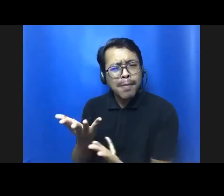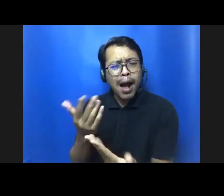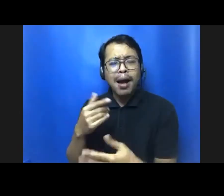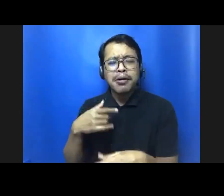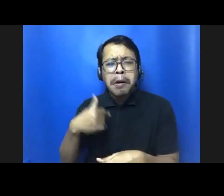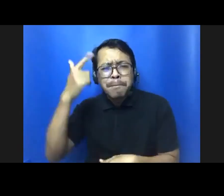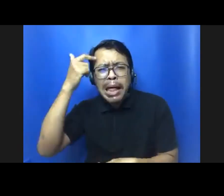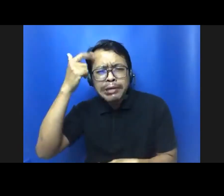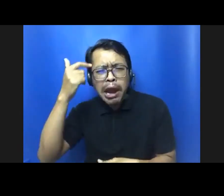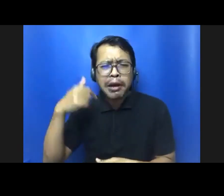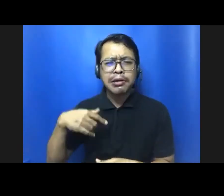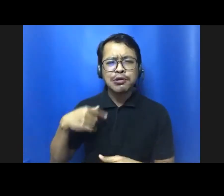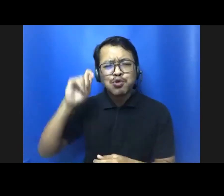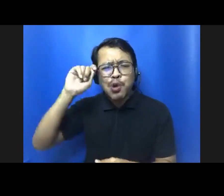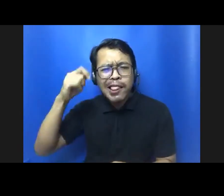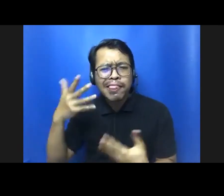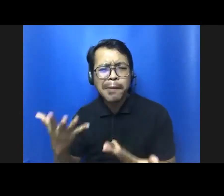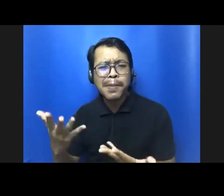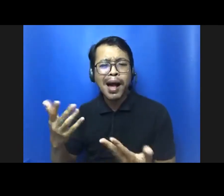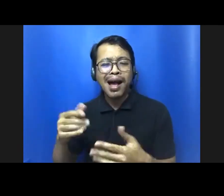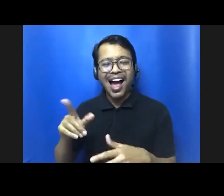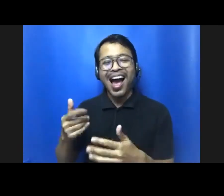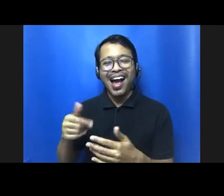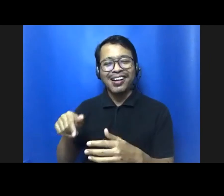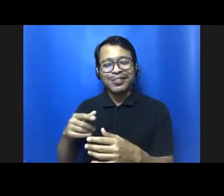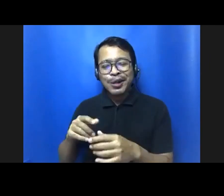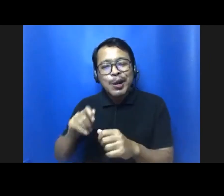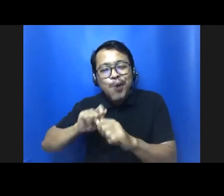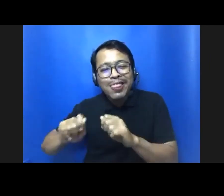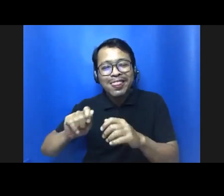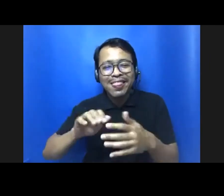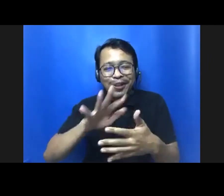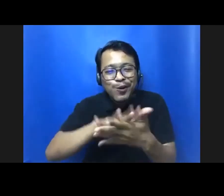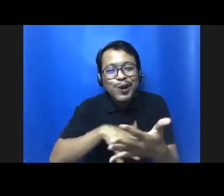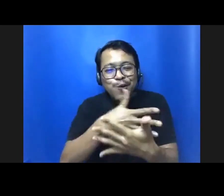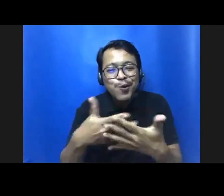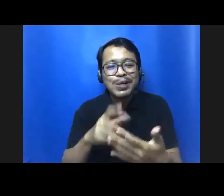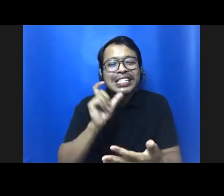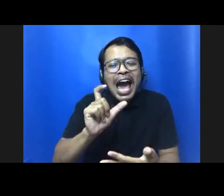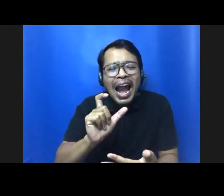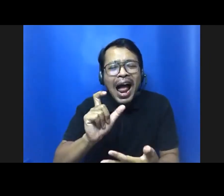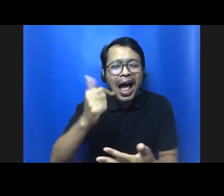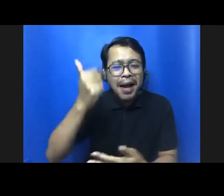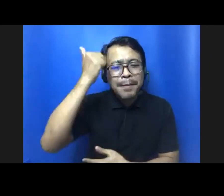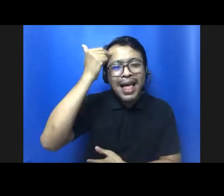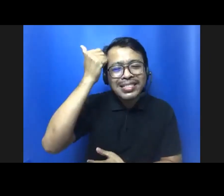bisa dilakukan rumusan kurikulum untuk anak-anak. Inilah namanya